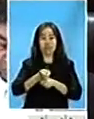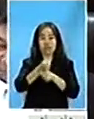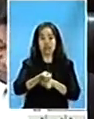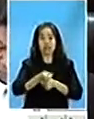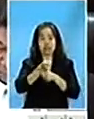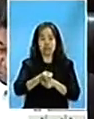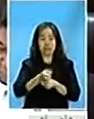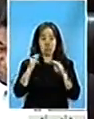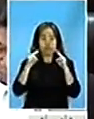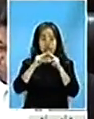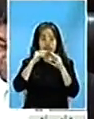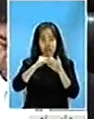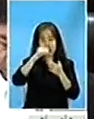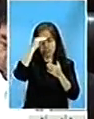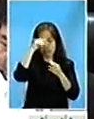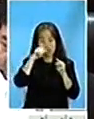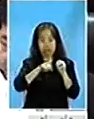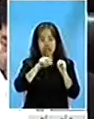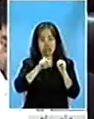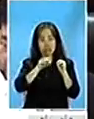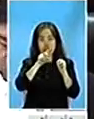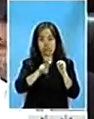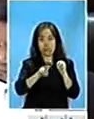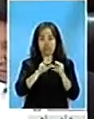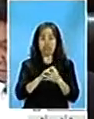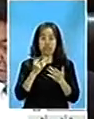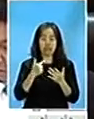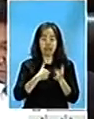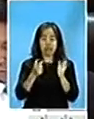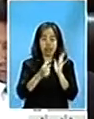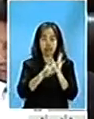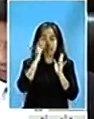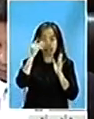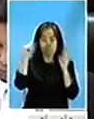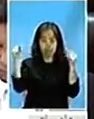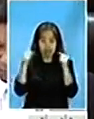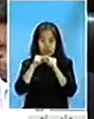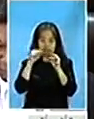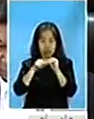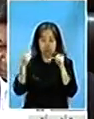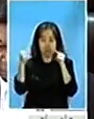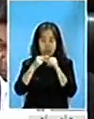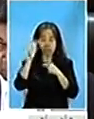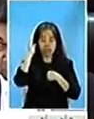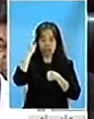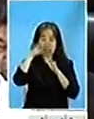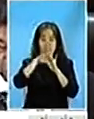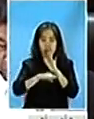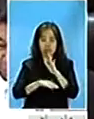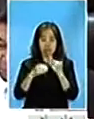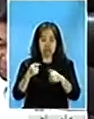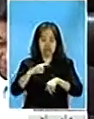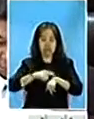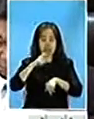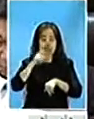ณ์และก็กระทรวงศึกษาธิการมาตรา22ผมคงจะขอสงวนไว้ไปพูดในมาตรานั้นๆเพื่อไม่ให้เสียเวลาแห่งนี้ไปมากก